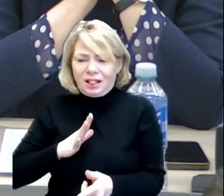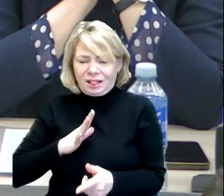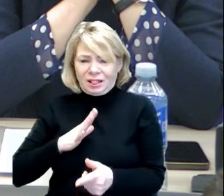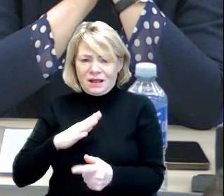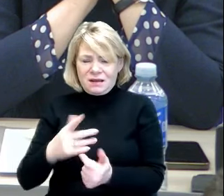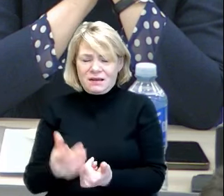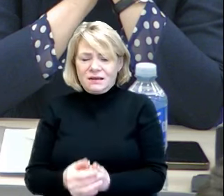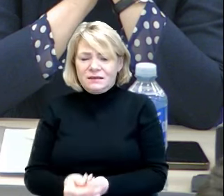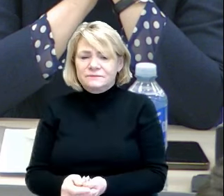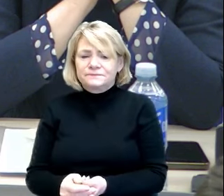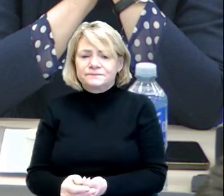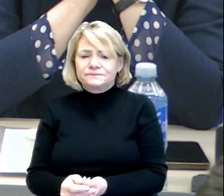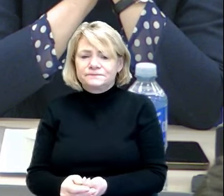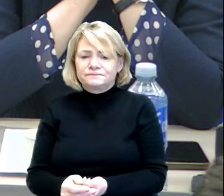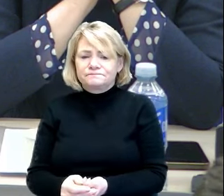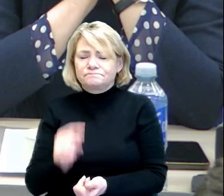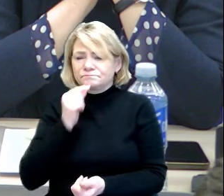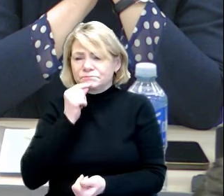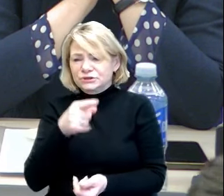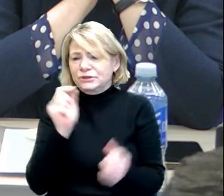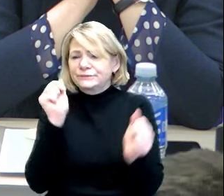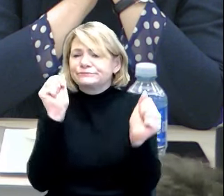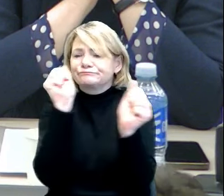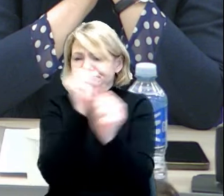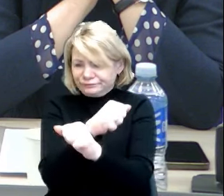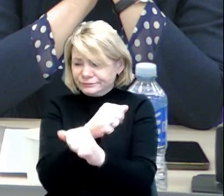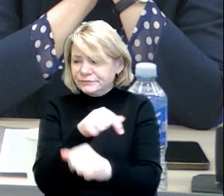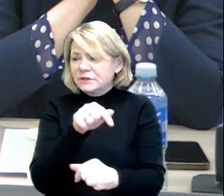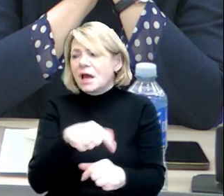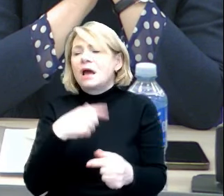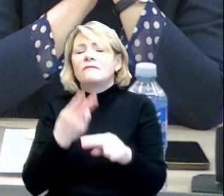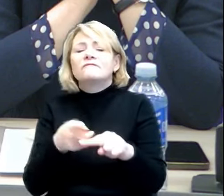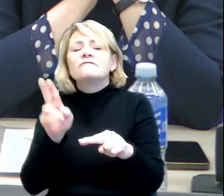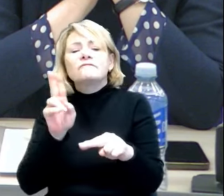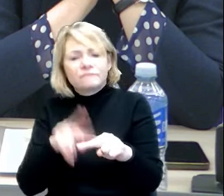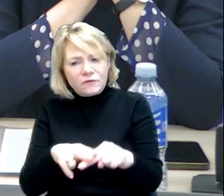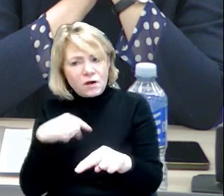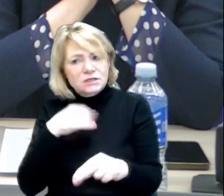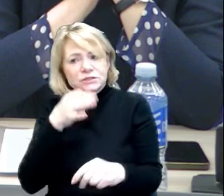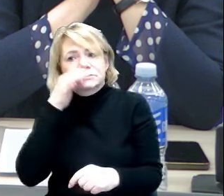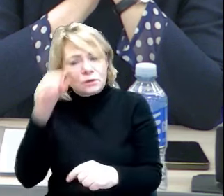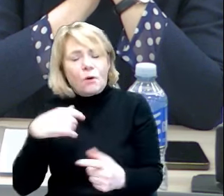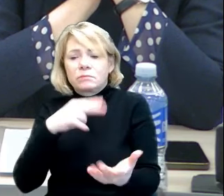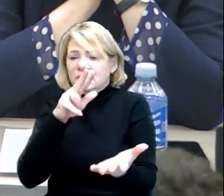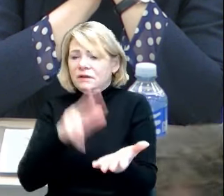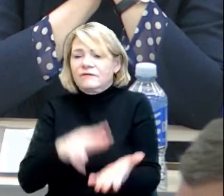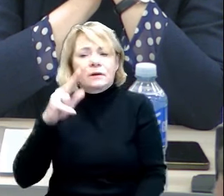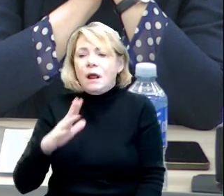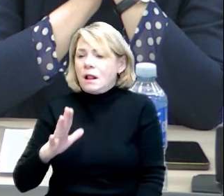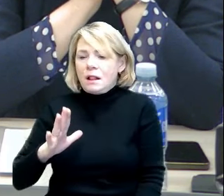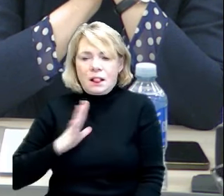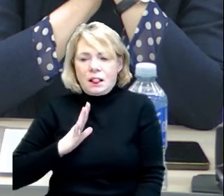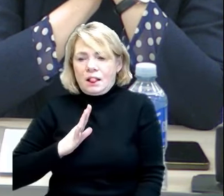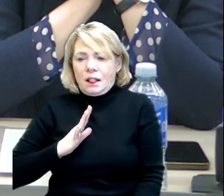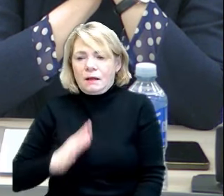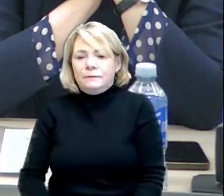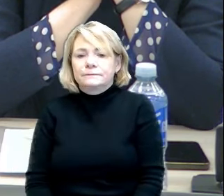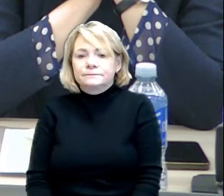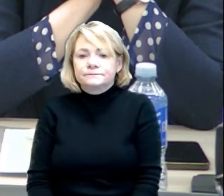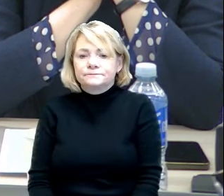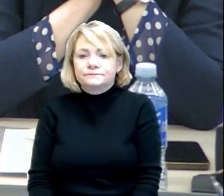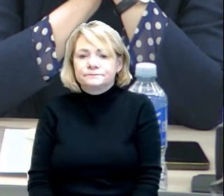skaičiuojamas todėl aš laikau kad negalim mes tvirtint sprendimo